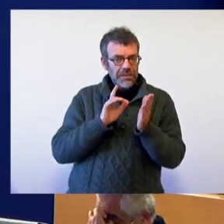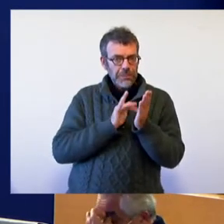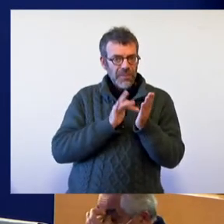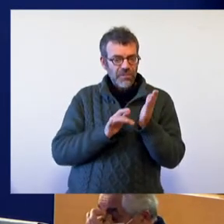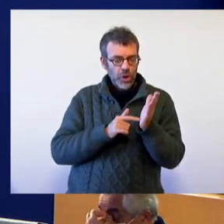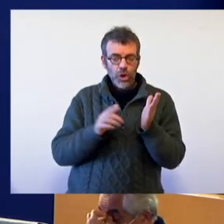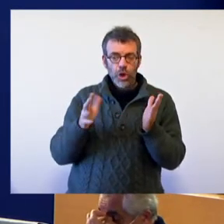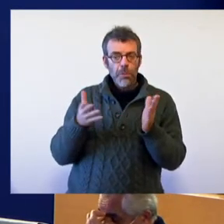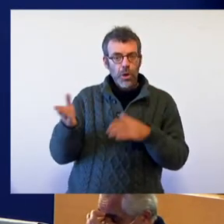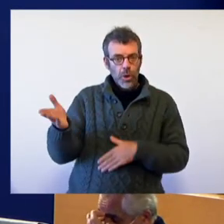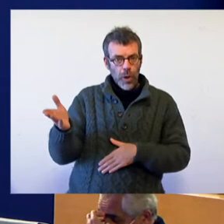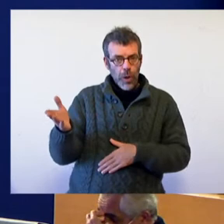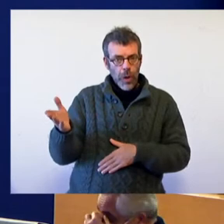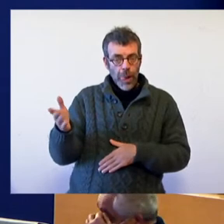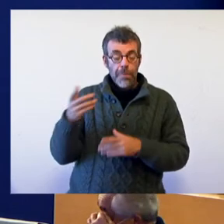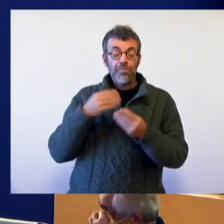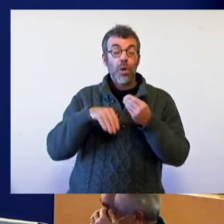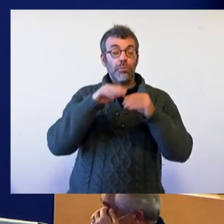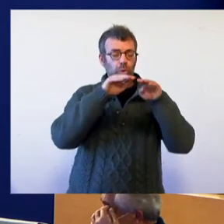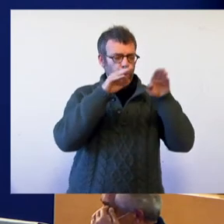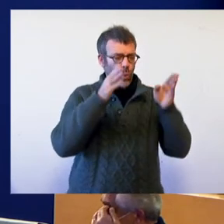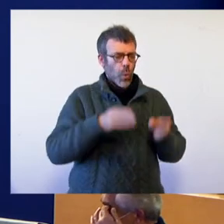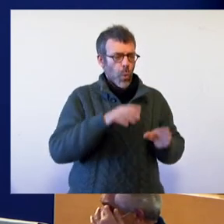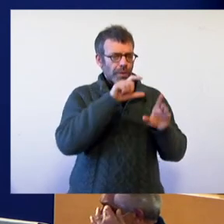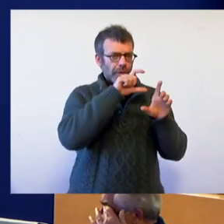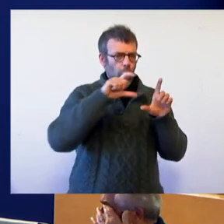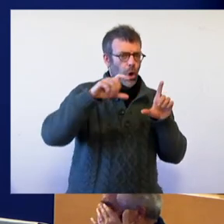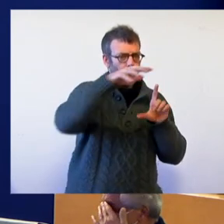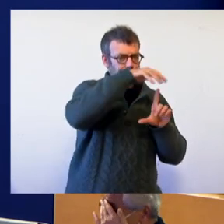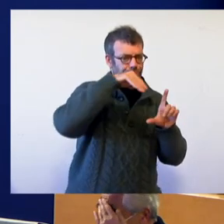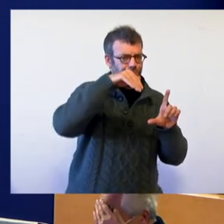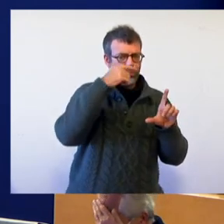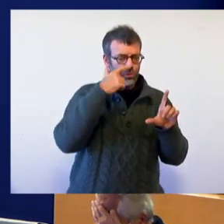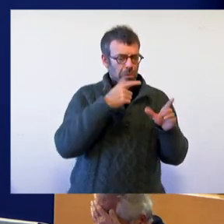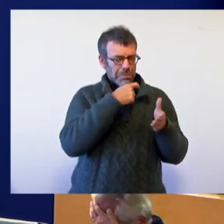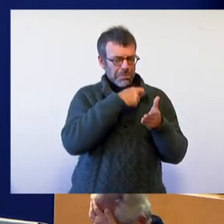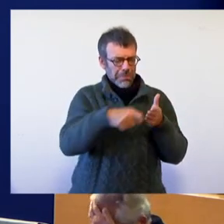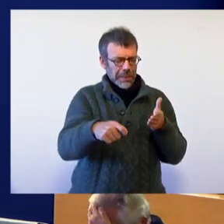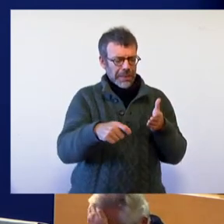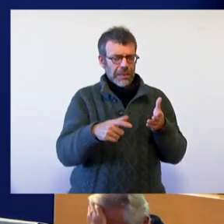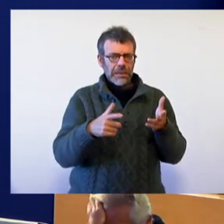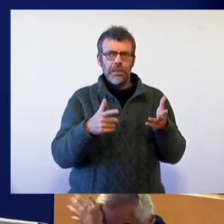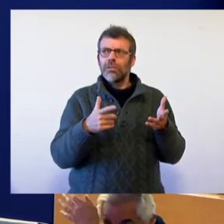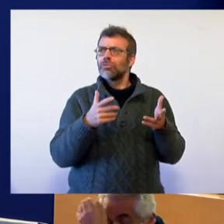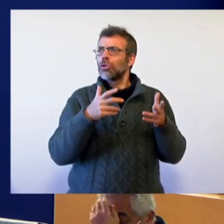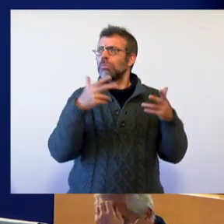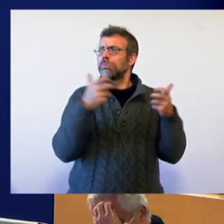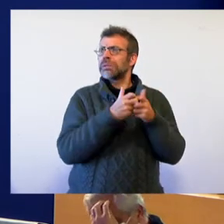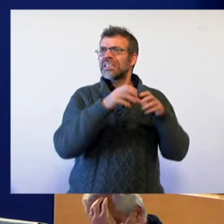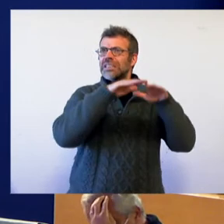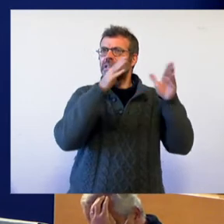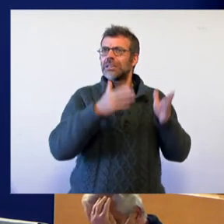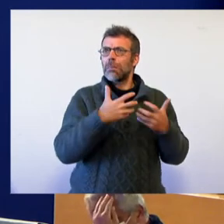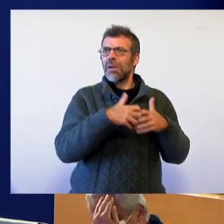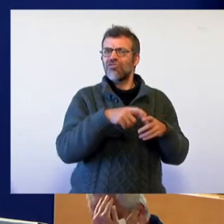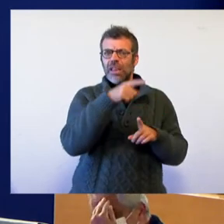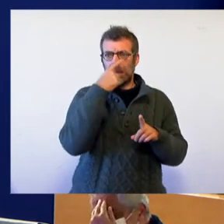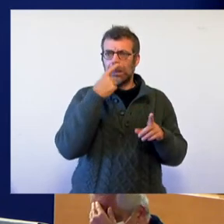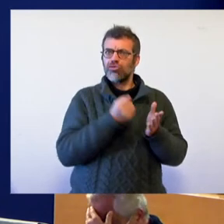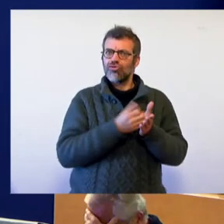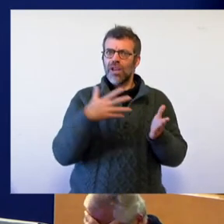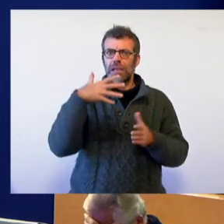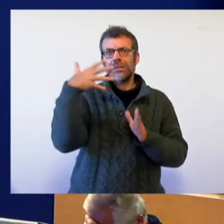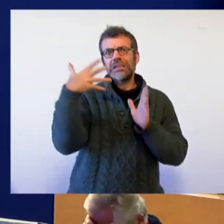puis, ces horodateurs, je crois qu'ils sont... c'est très cher, c'est de l'ordre de 5000 euros l'horodateur. Je ne sais pas ce qu'ils font sur la voie